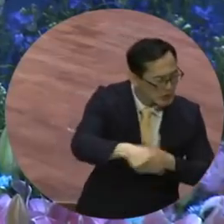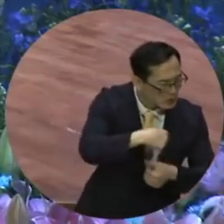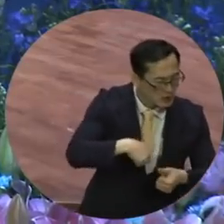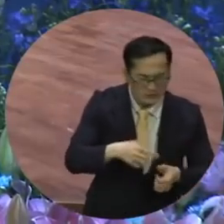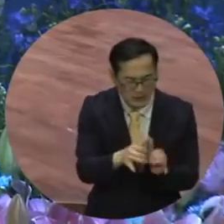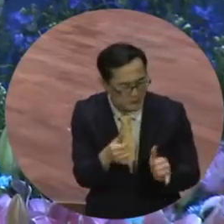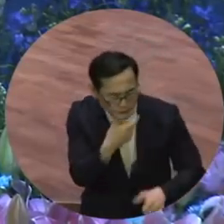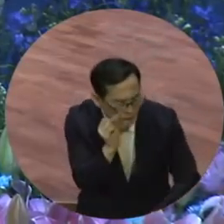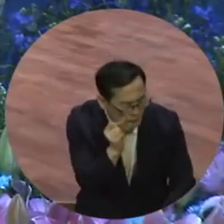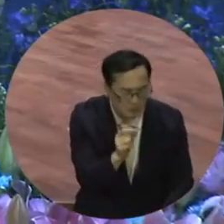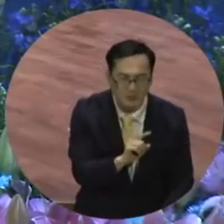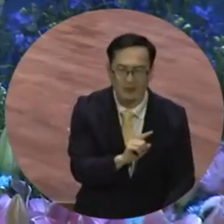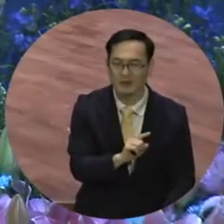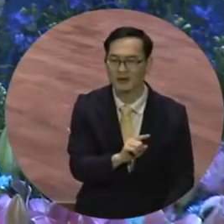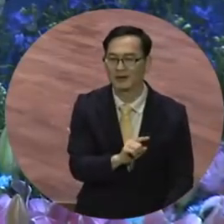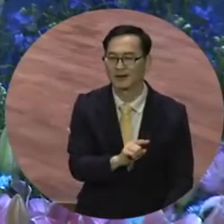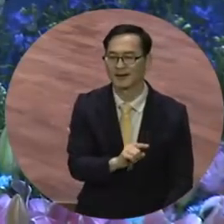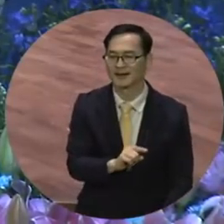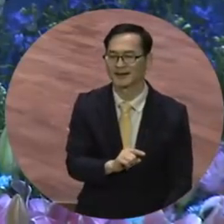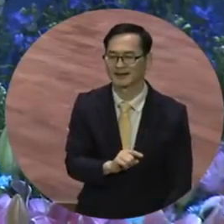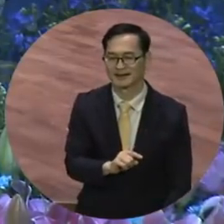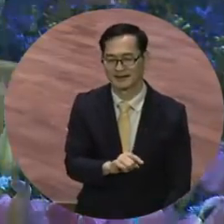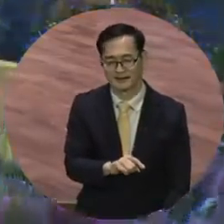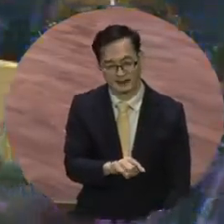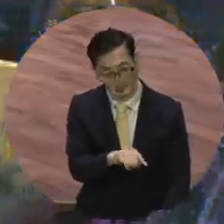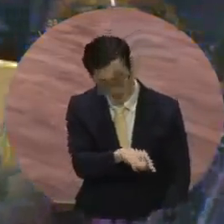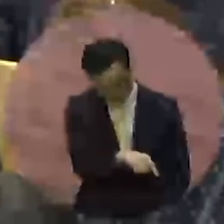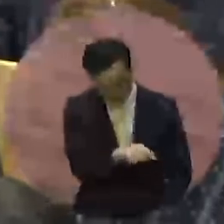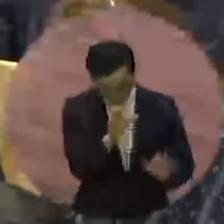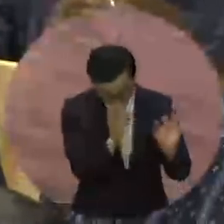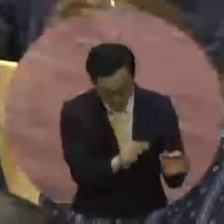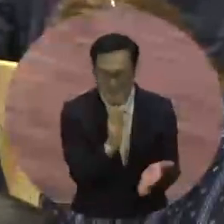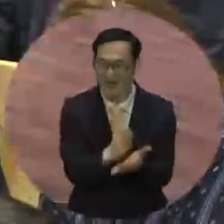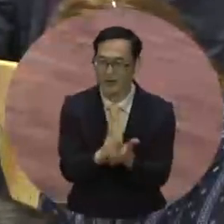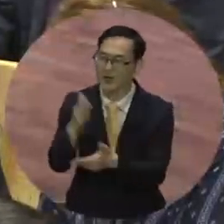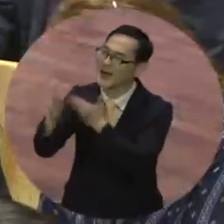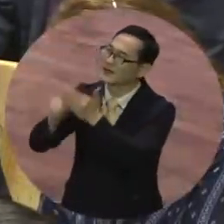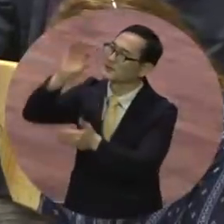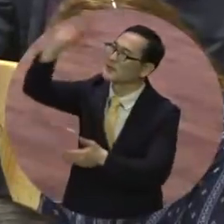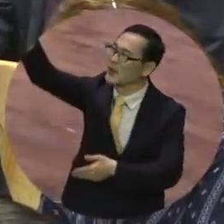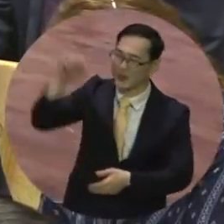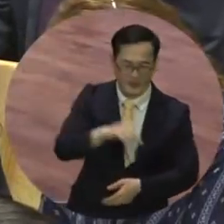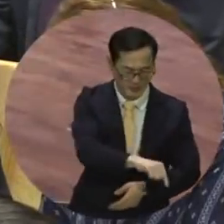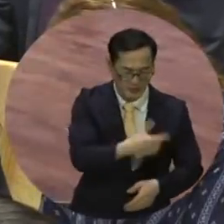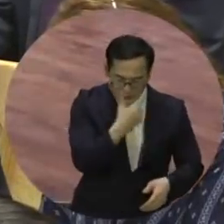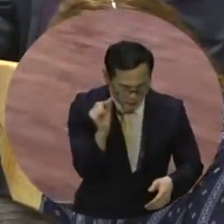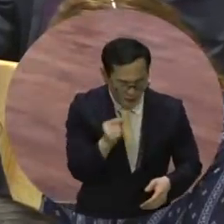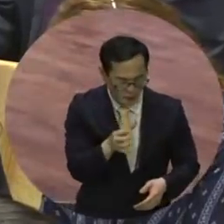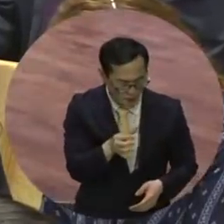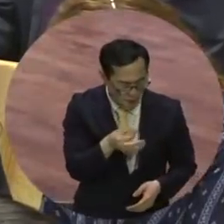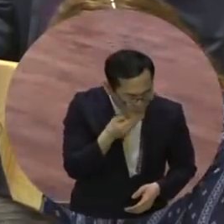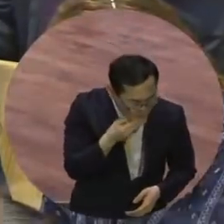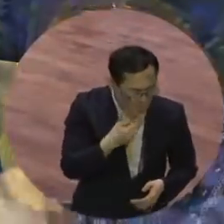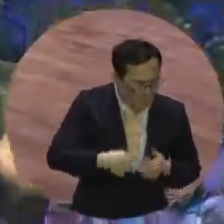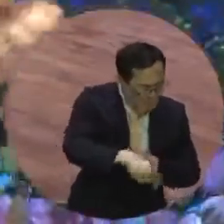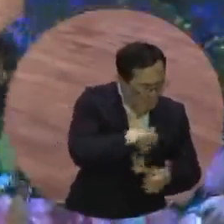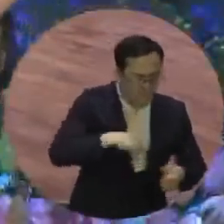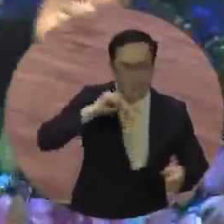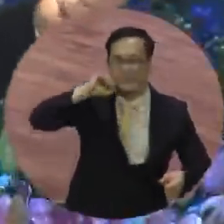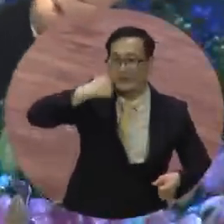없는 중에 바라는 것이 믿음이에요. 아무 돈도 없고 아무 능력도 없는